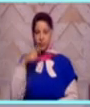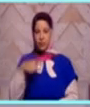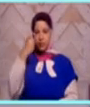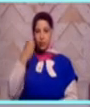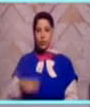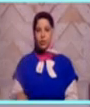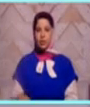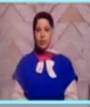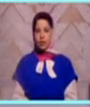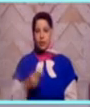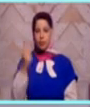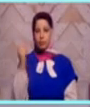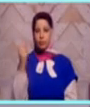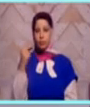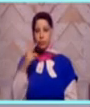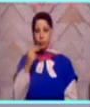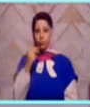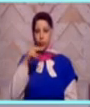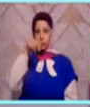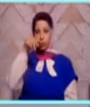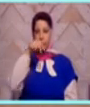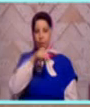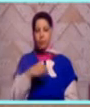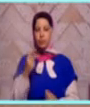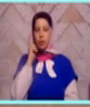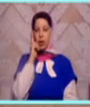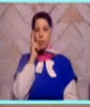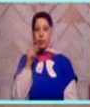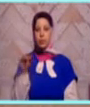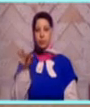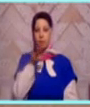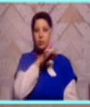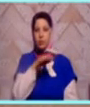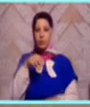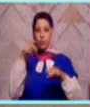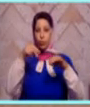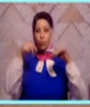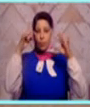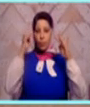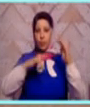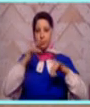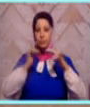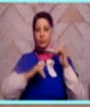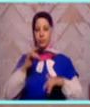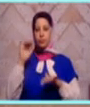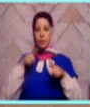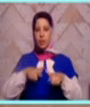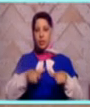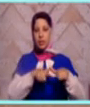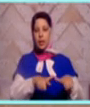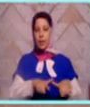رطوبة عالية. الخبر الحقيقة اللي معايا بيقول عاصفة ترابية وأمطار رعدية تجتاح